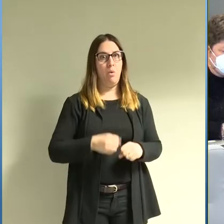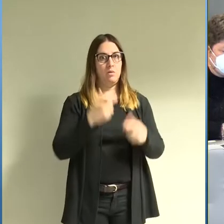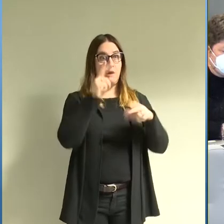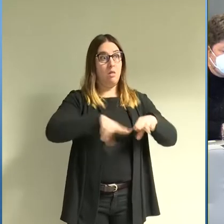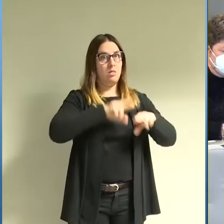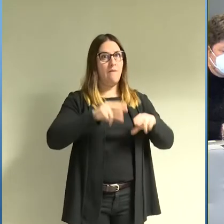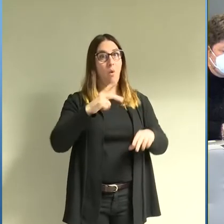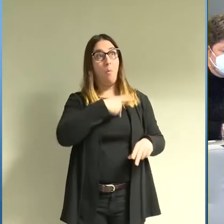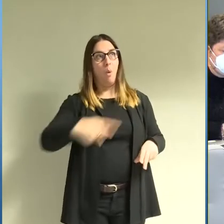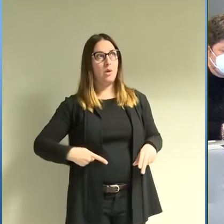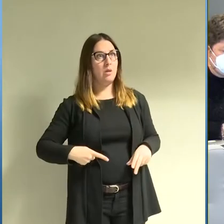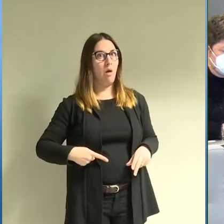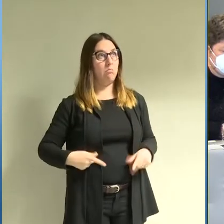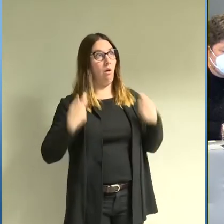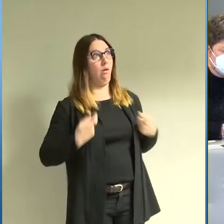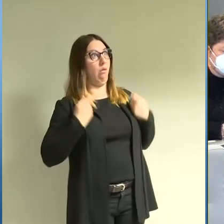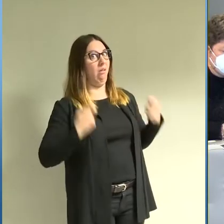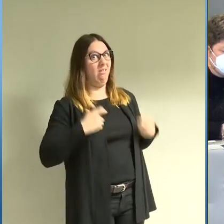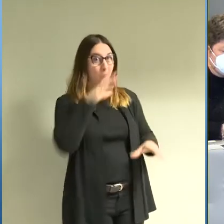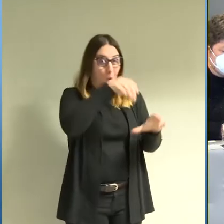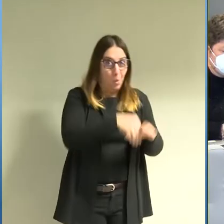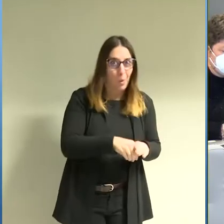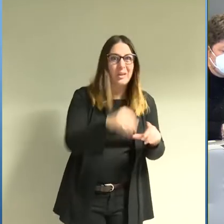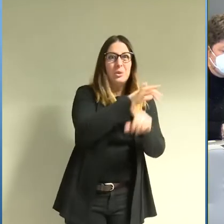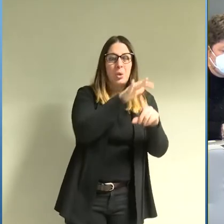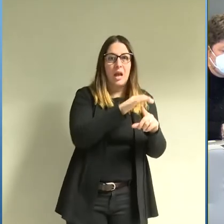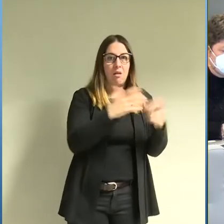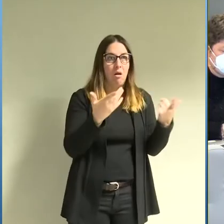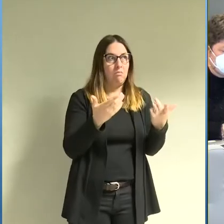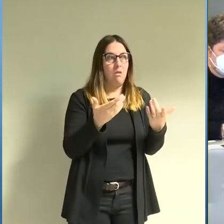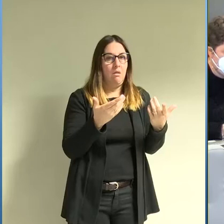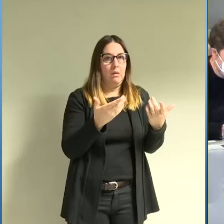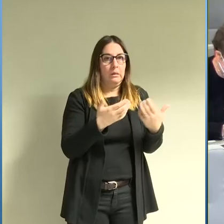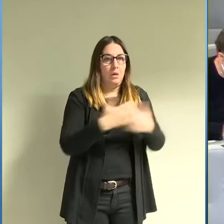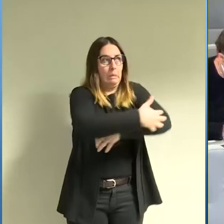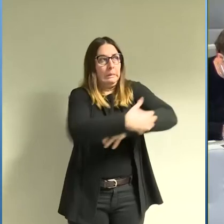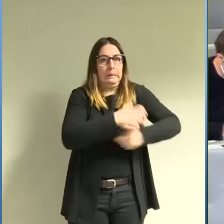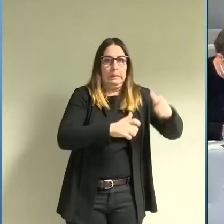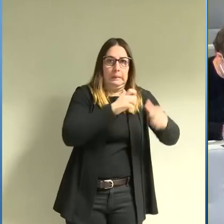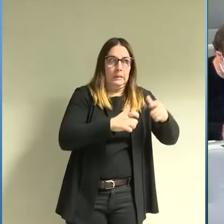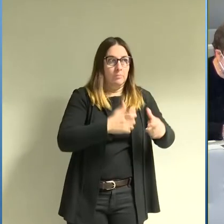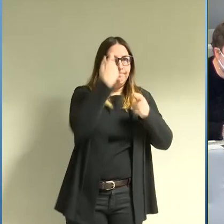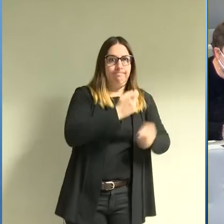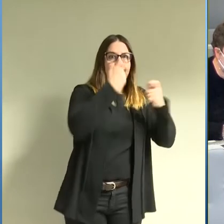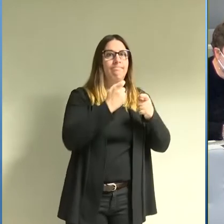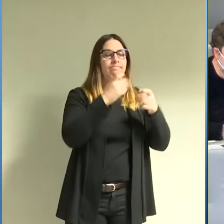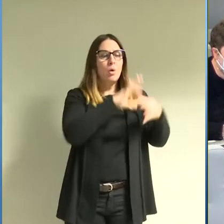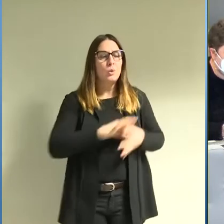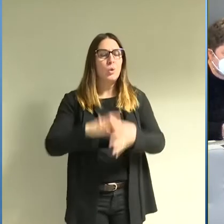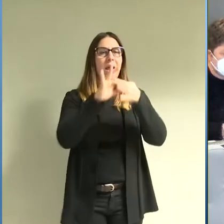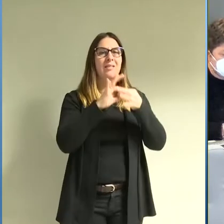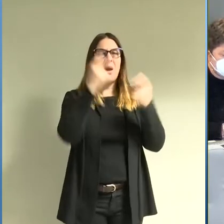propriétaires et notamment les plus modestes c'est pourquoi dans une volonté de solidarité nous avons souhaité apporter une aide financière